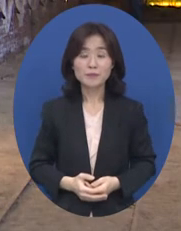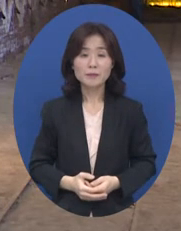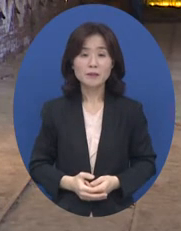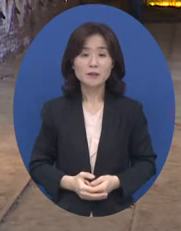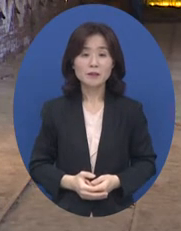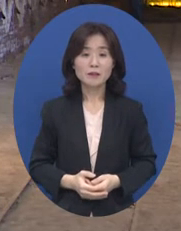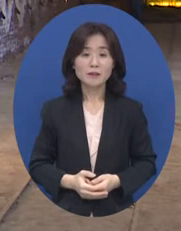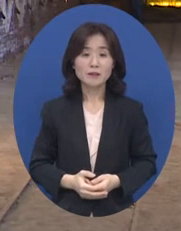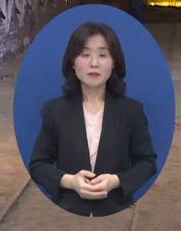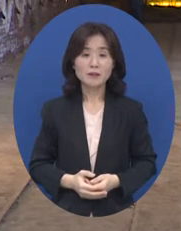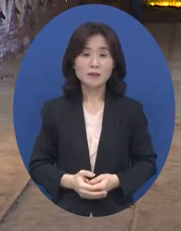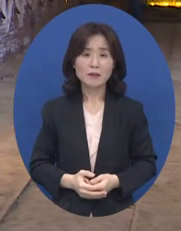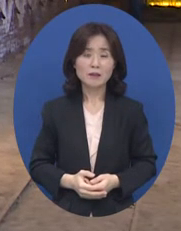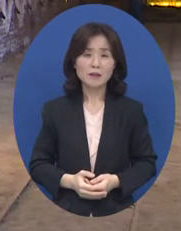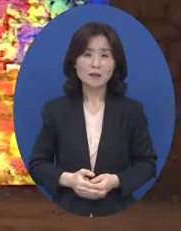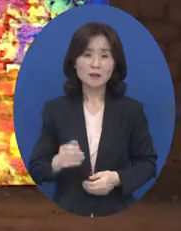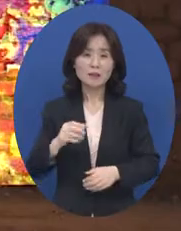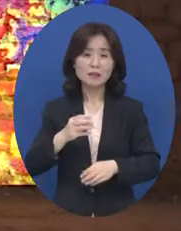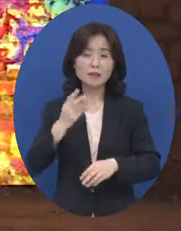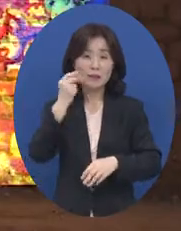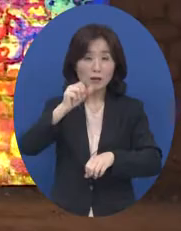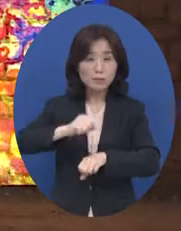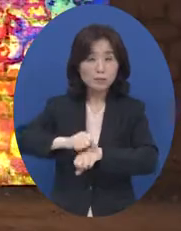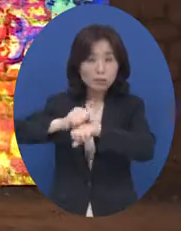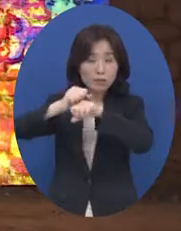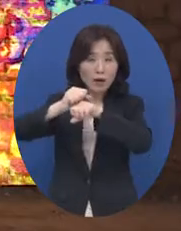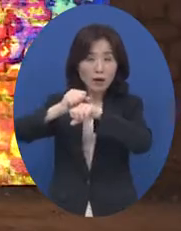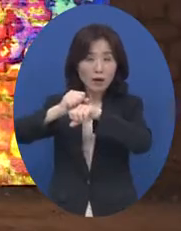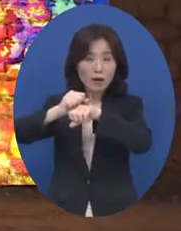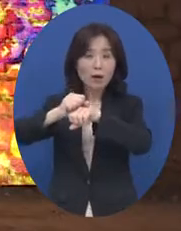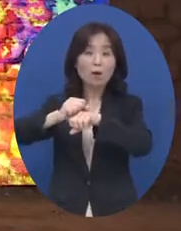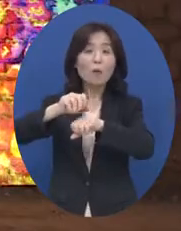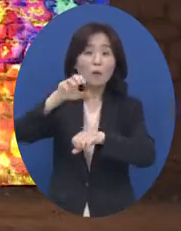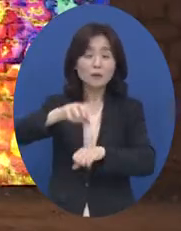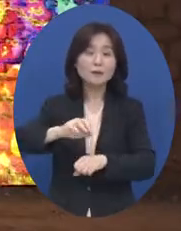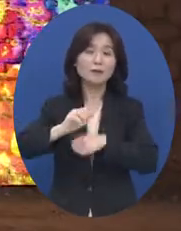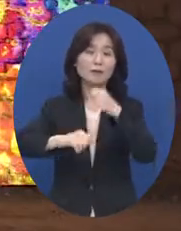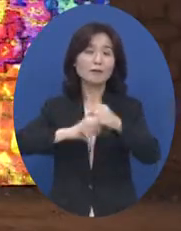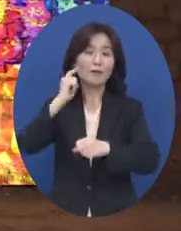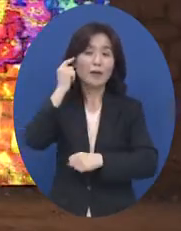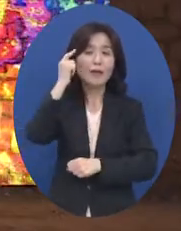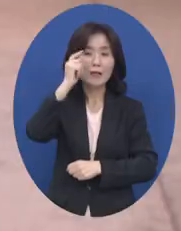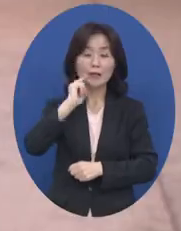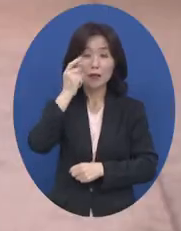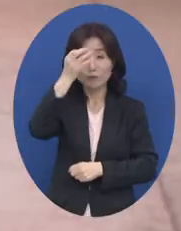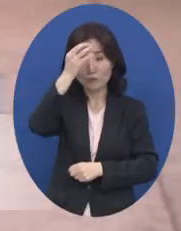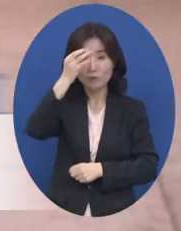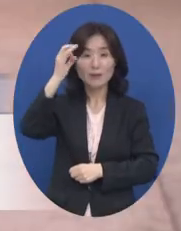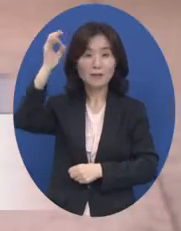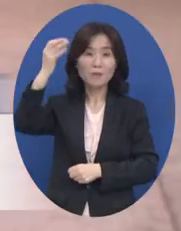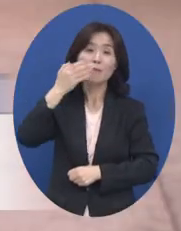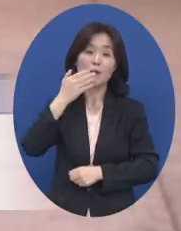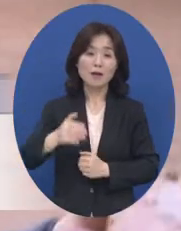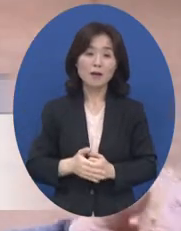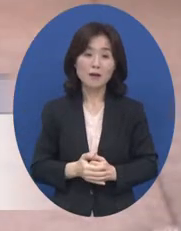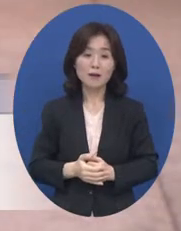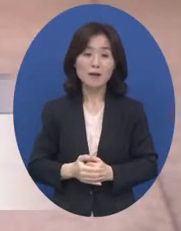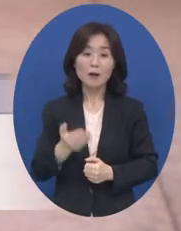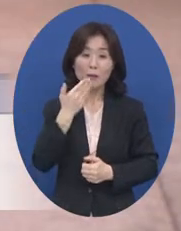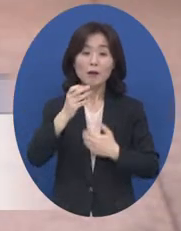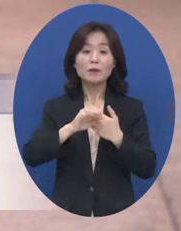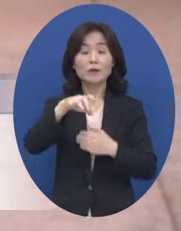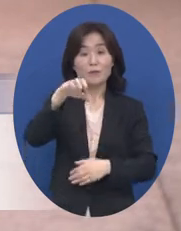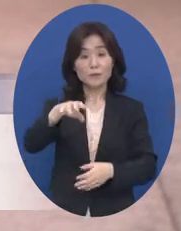흙이 쌓여 정제되지 않은 공간이 자유로운 예술적 상상을 가능하게 합니다. 가능하면 이